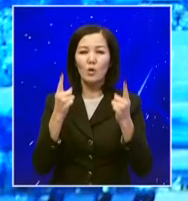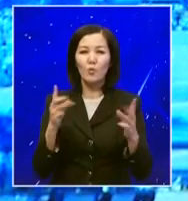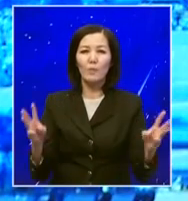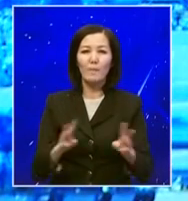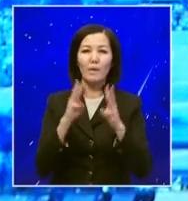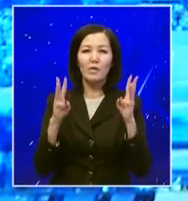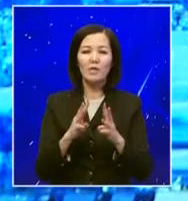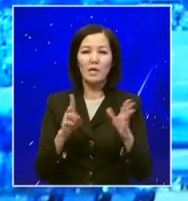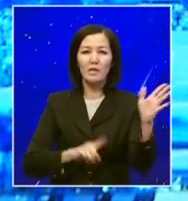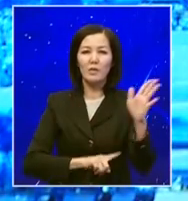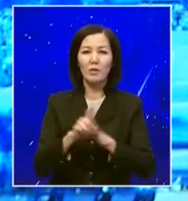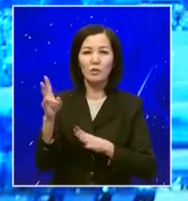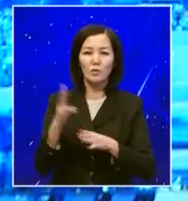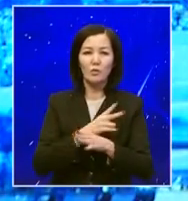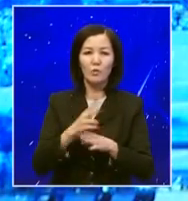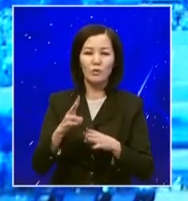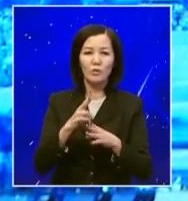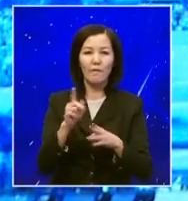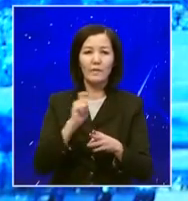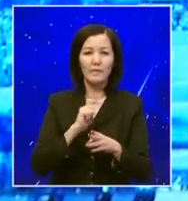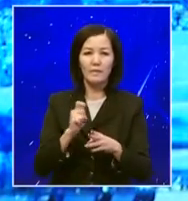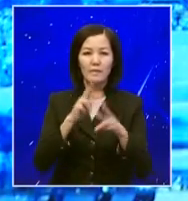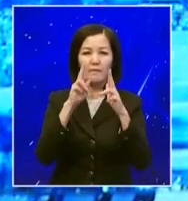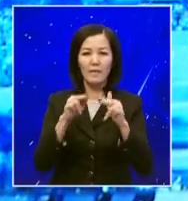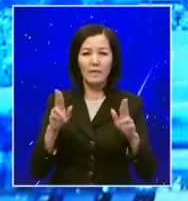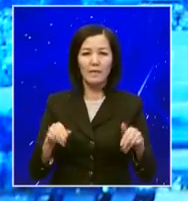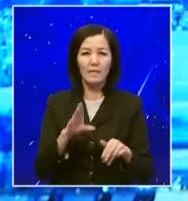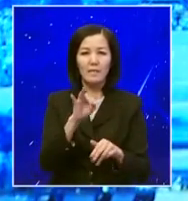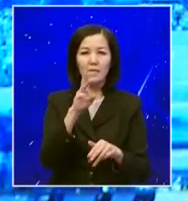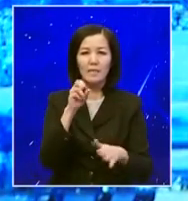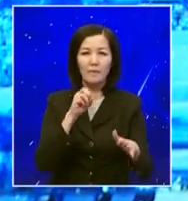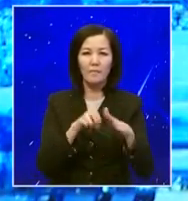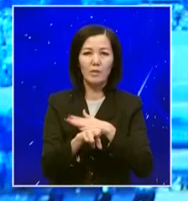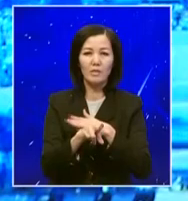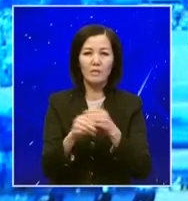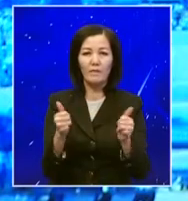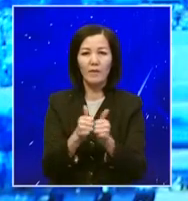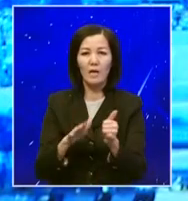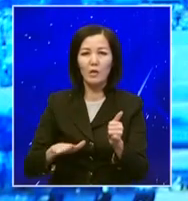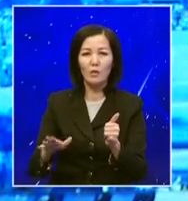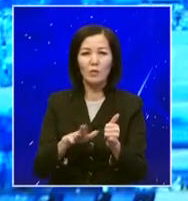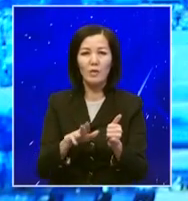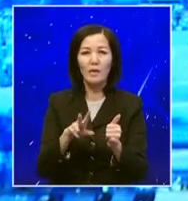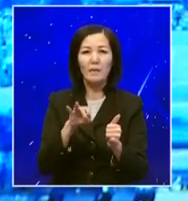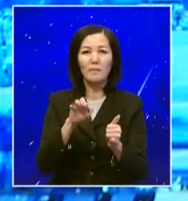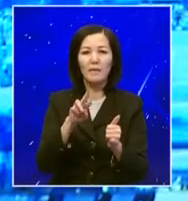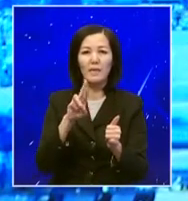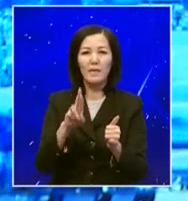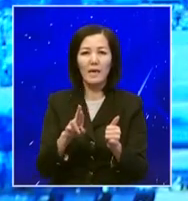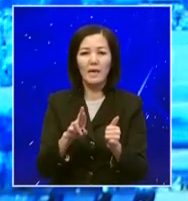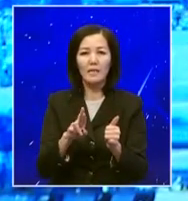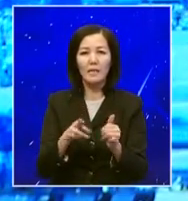Крупный пожар вспыхнул в ночь на воскресенье в лагере сирийских беженцев в районе Минья на севере Ливана. Точное